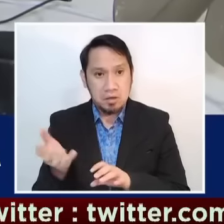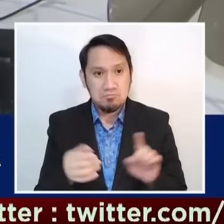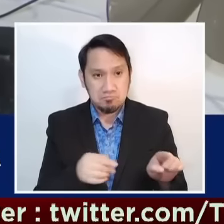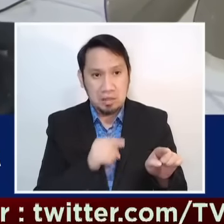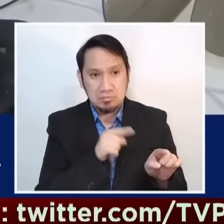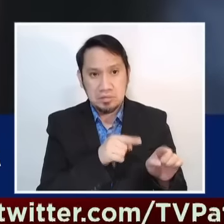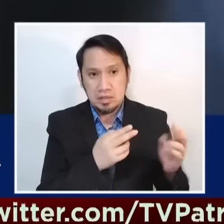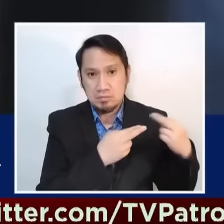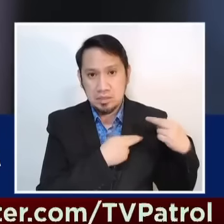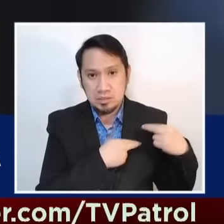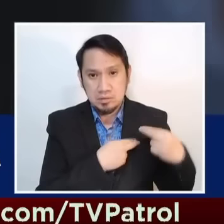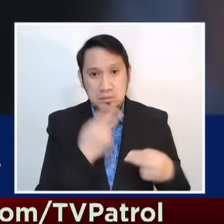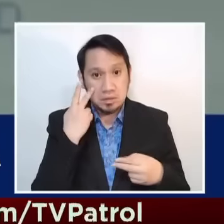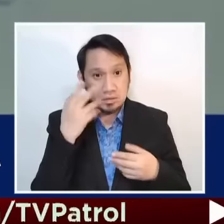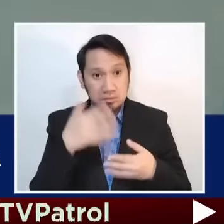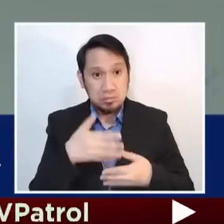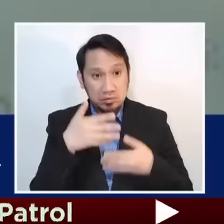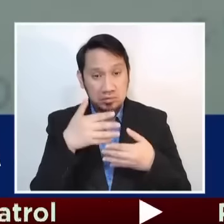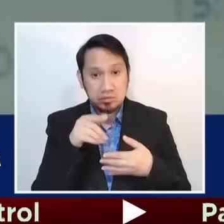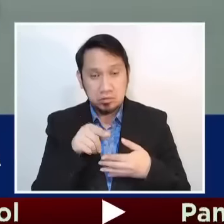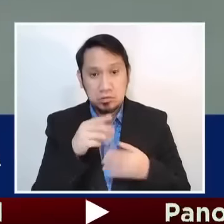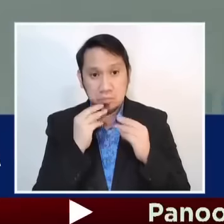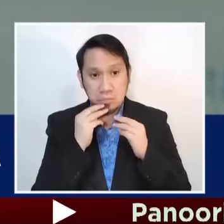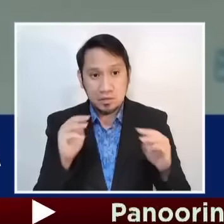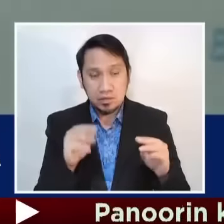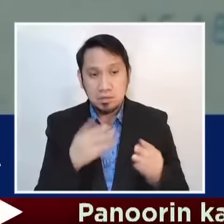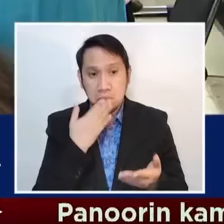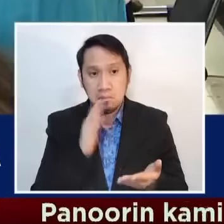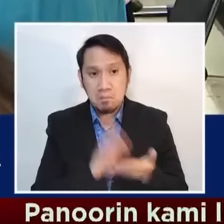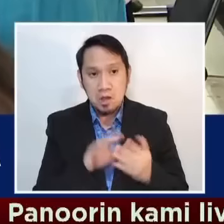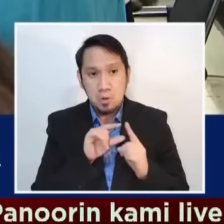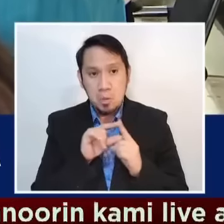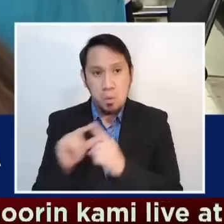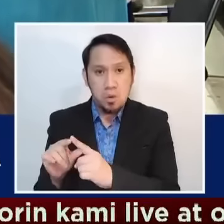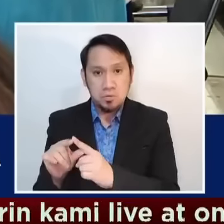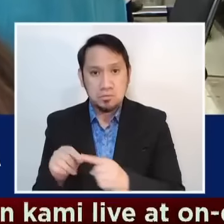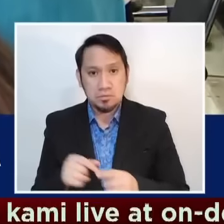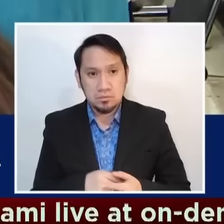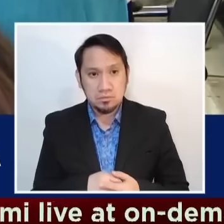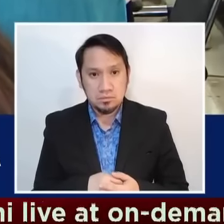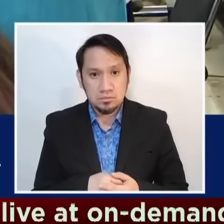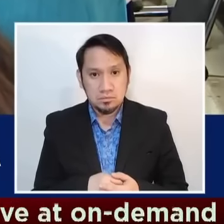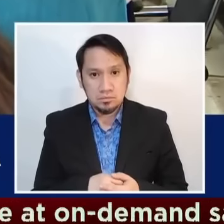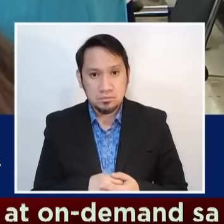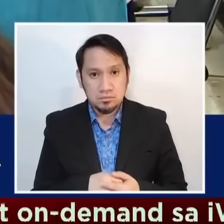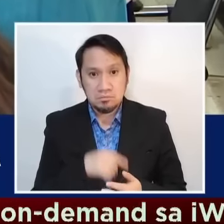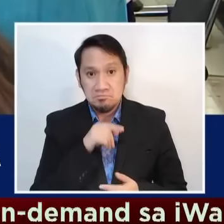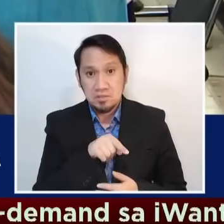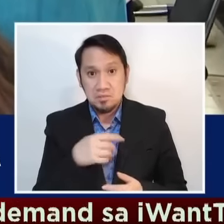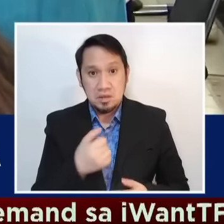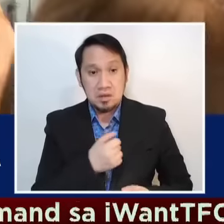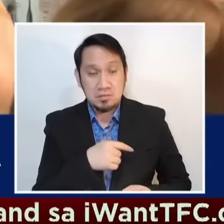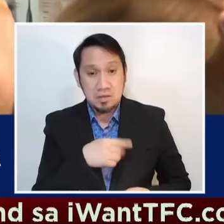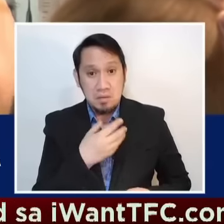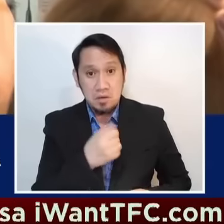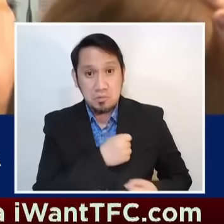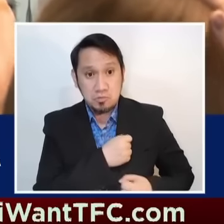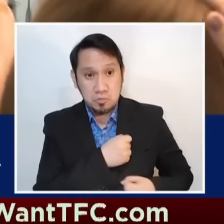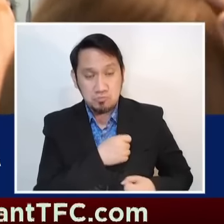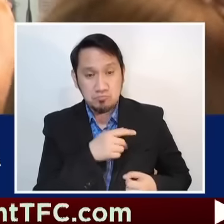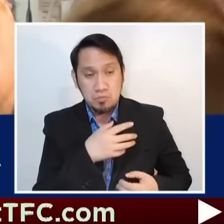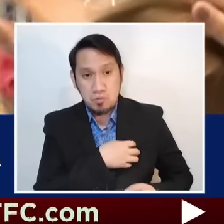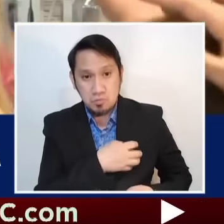sa mga computer screen ang mga mensahe ng pagmumura sa mga kliyente. Kasama sa raid ang mga tauhan ng National Privacy Commission, pati